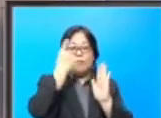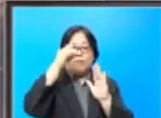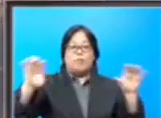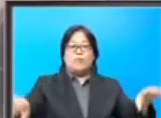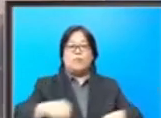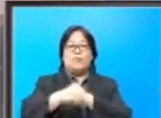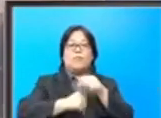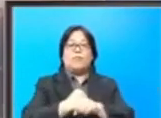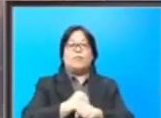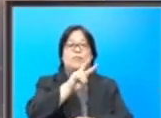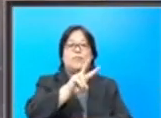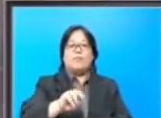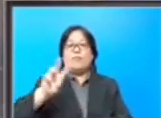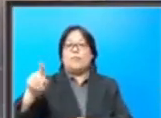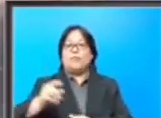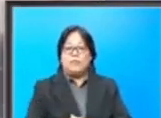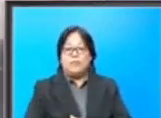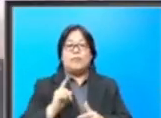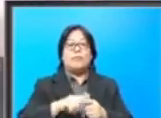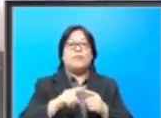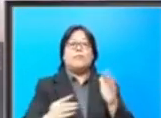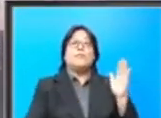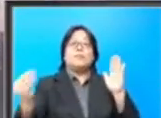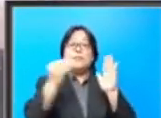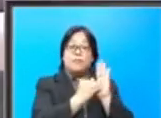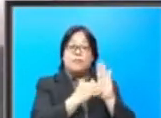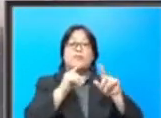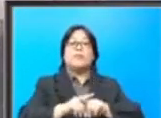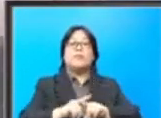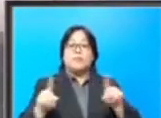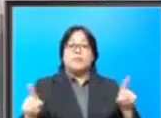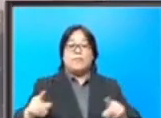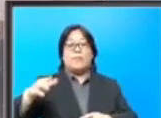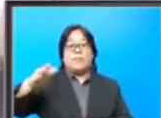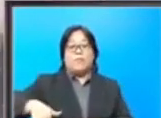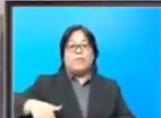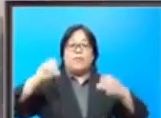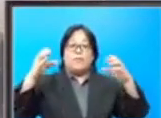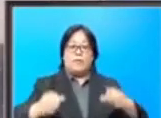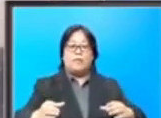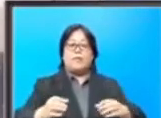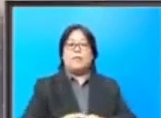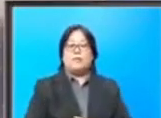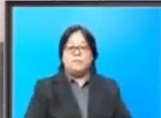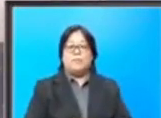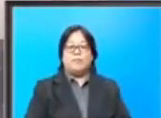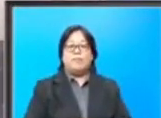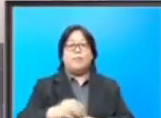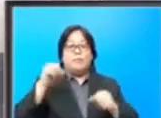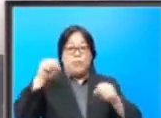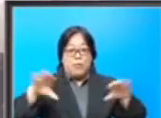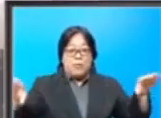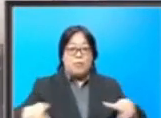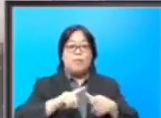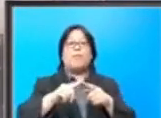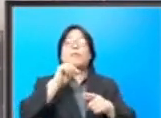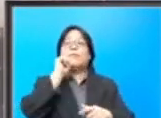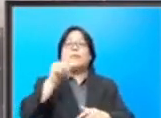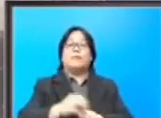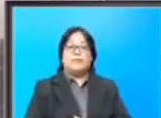pelaksanaan tahun 2021 ataupun disenaraikan tetapi belum Conform Oh dilaksanaan ataupun